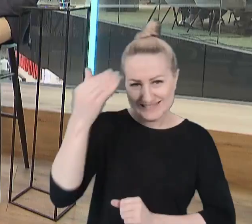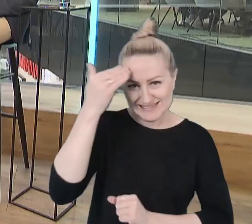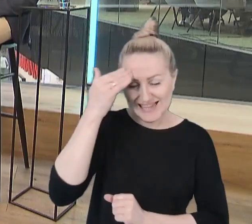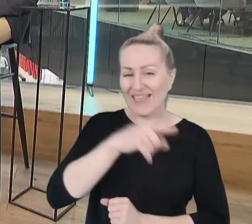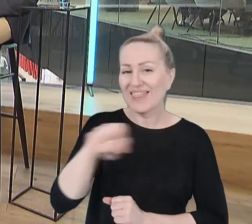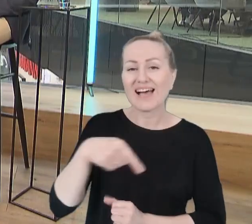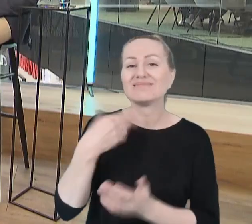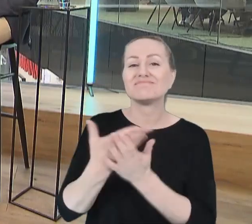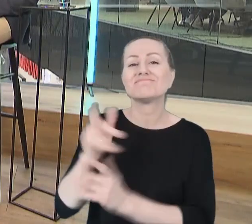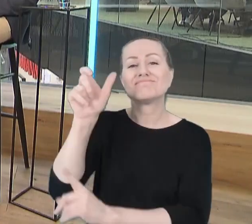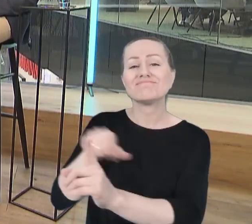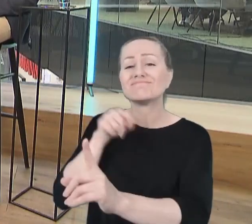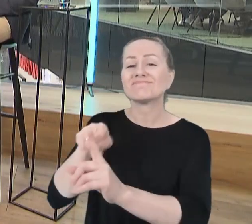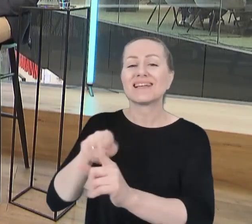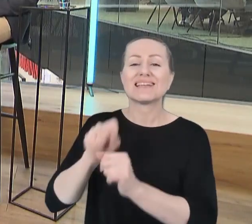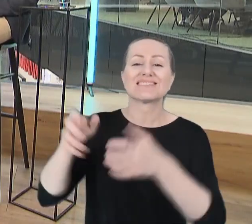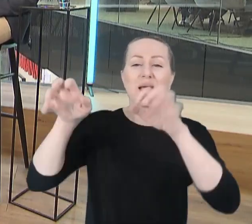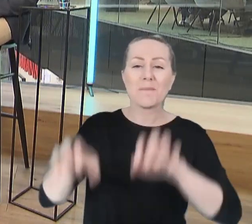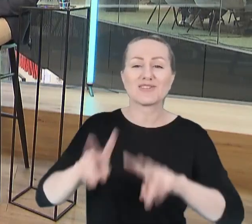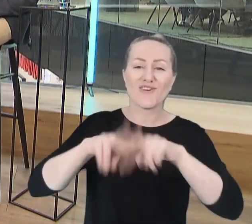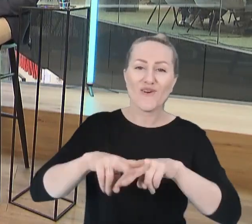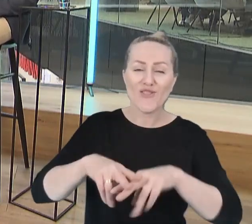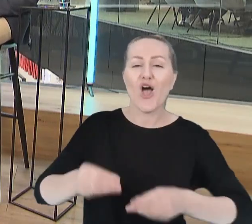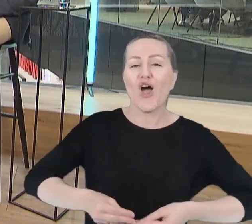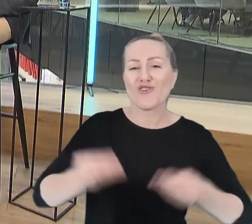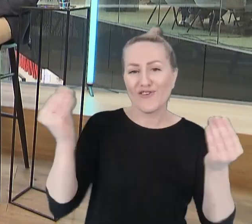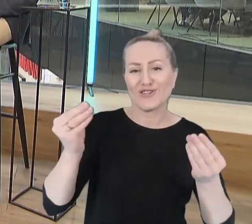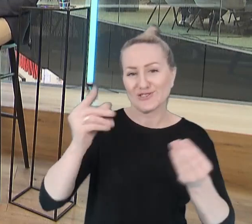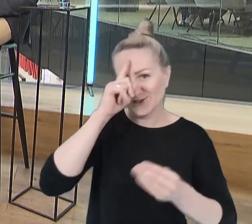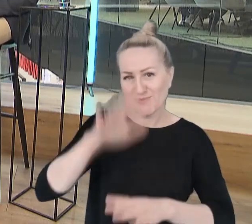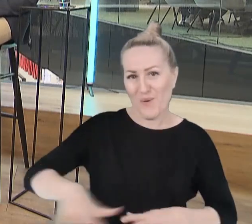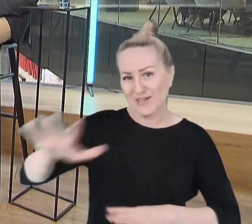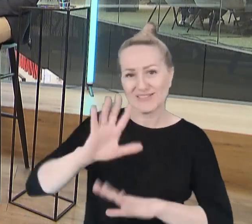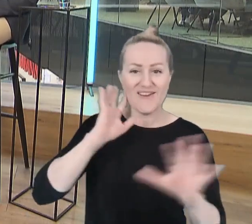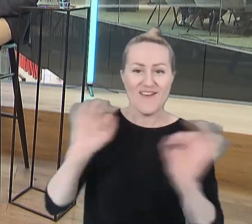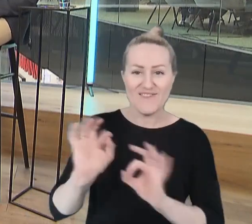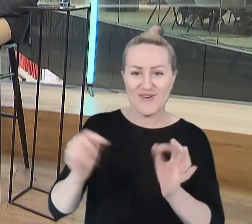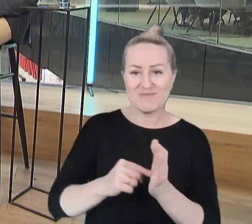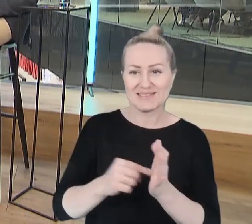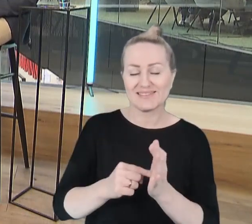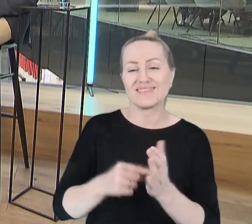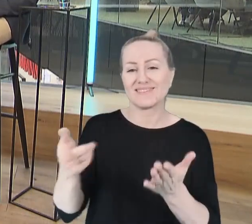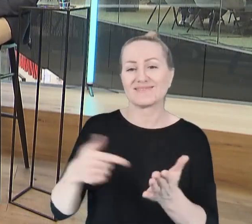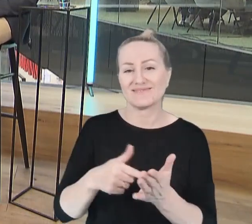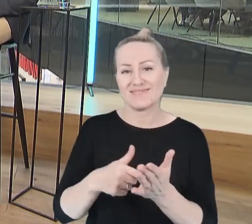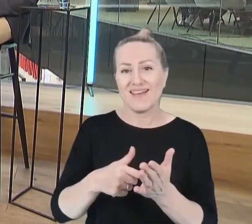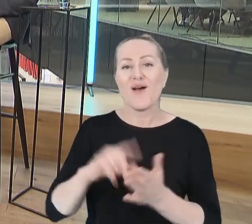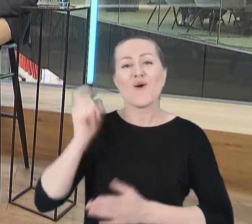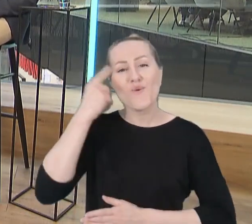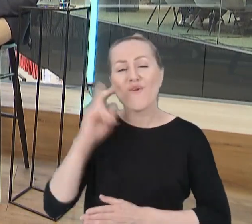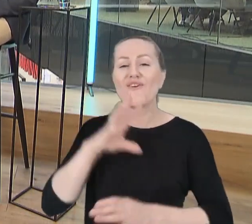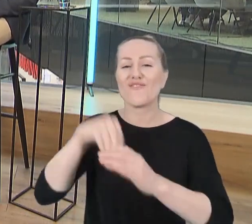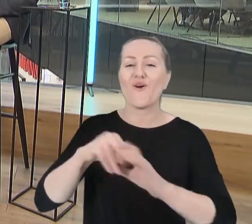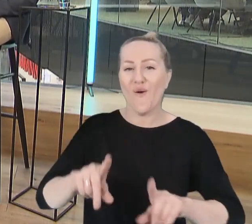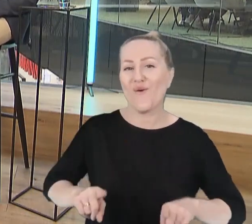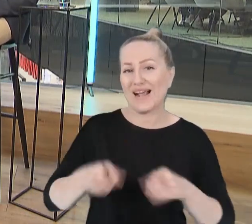jesteś prezesem Fundacji Rozwoju Społeczeństwa Informacyjnego, czyli tutaj jednej z głównych podmiotów organizujących ten